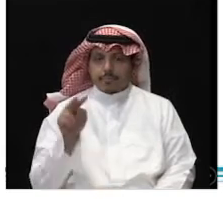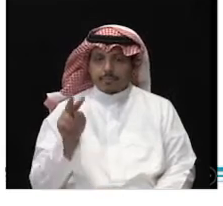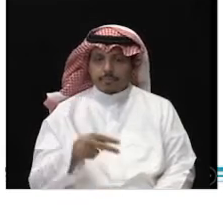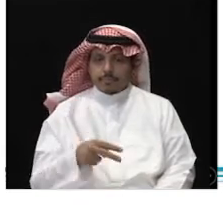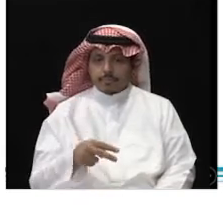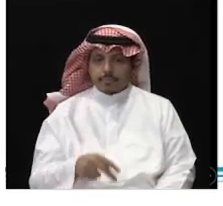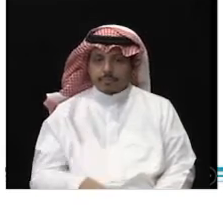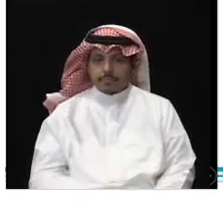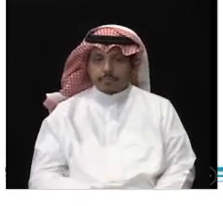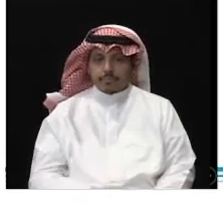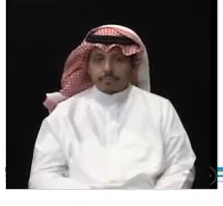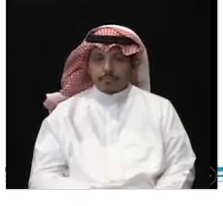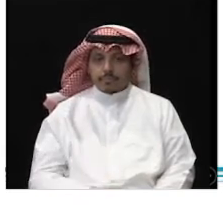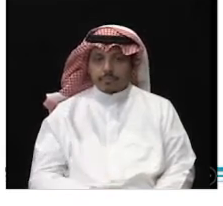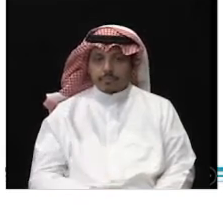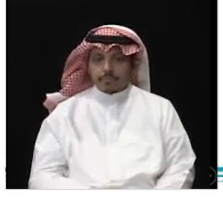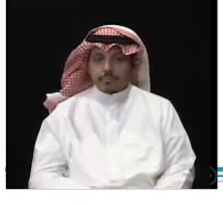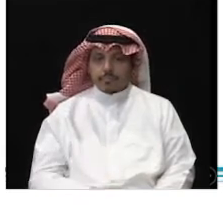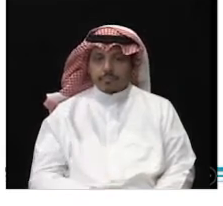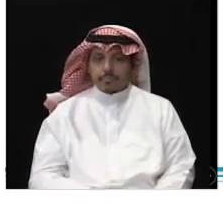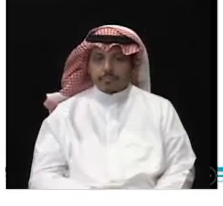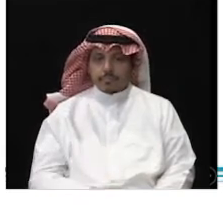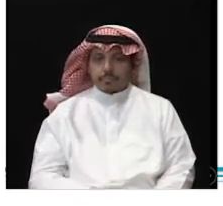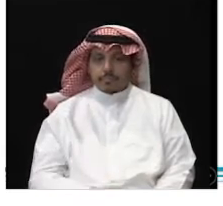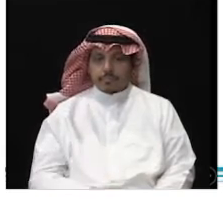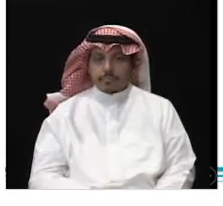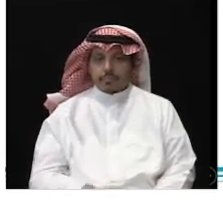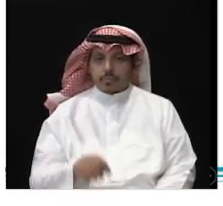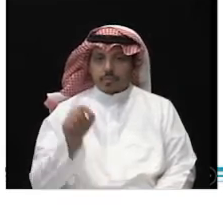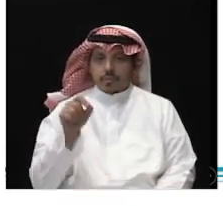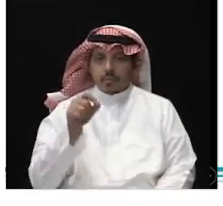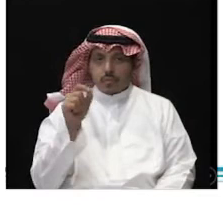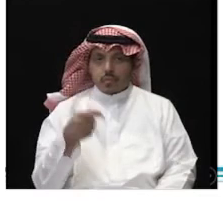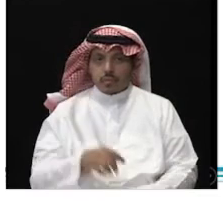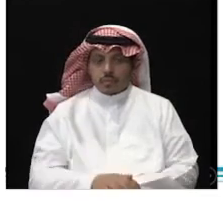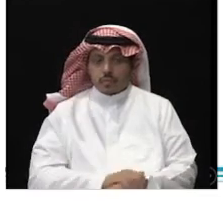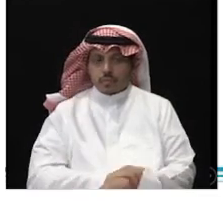كسرتان نقول تن، جميل، تن